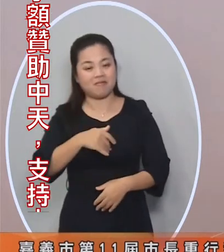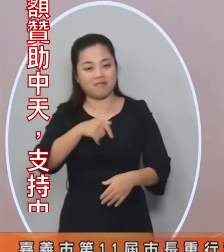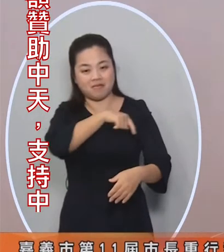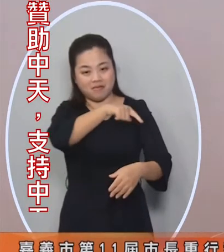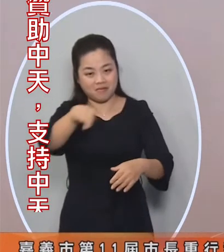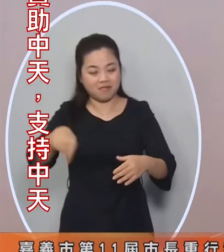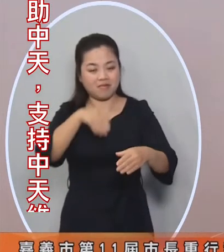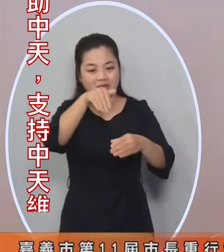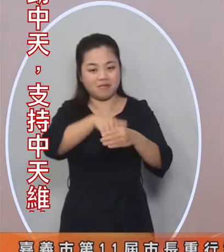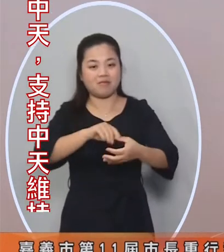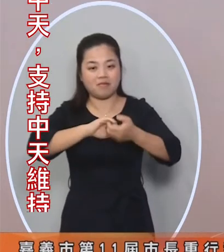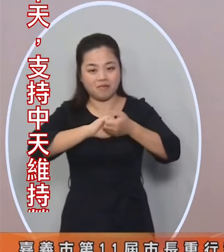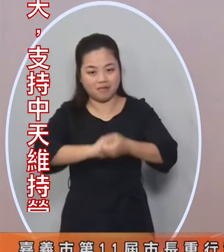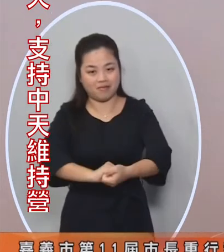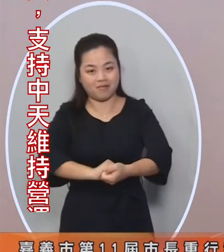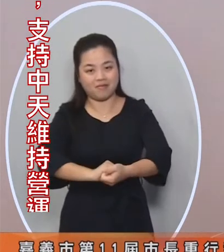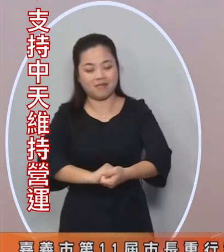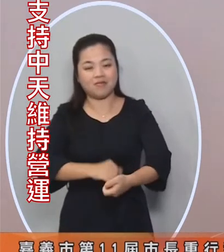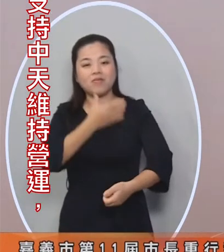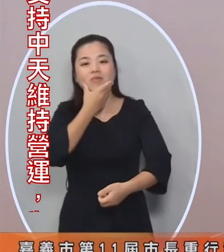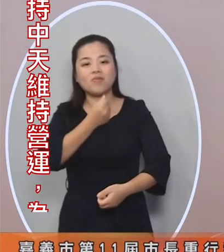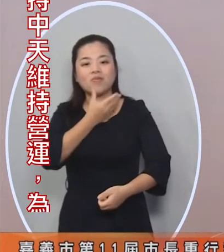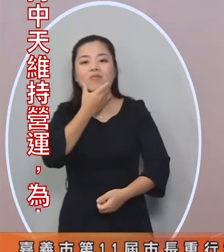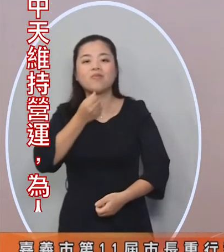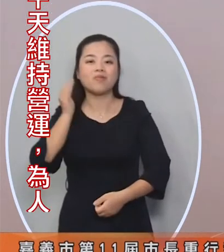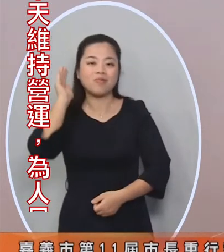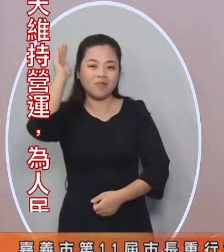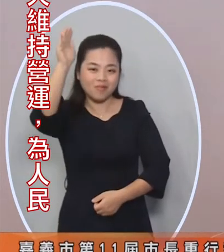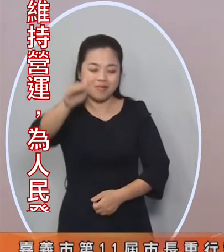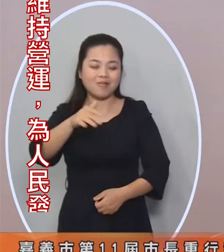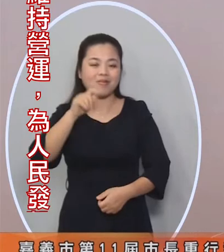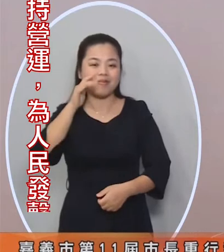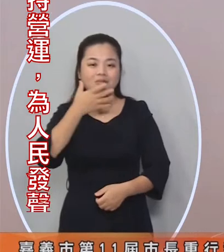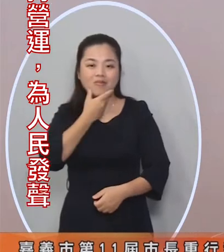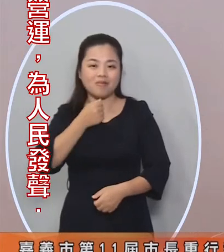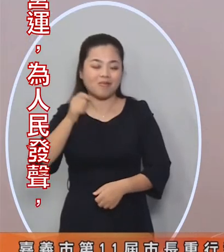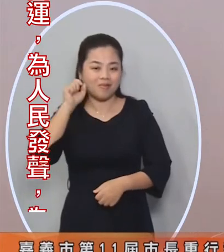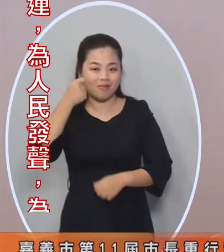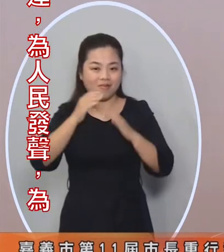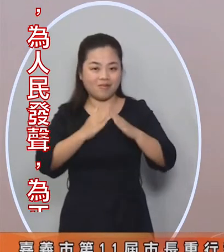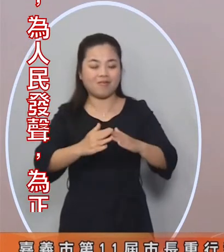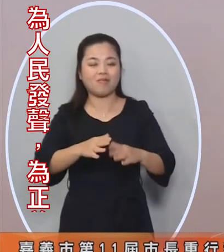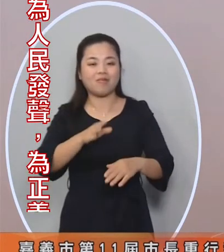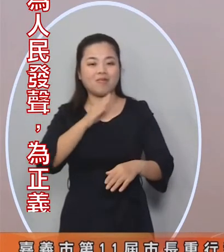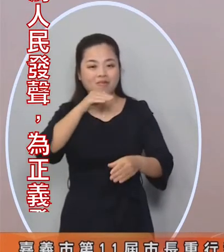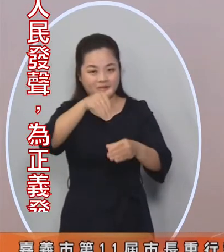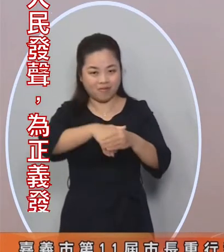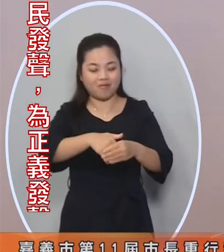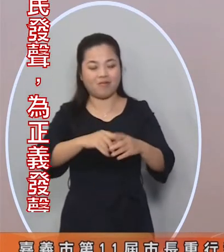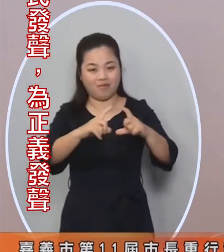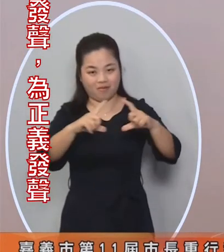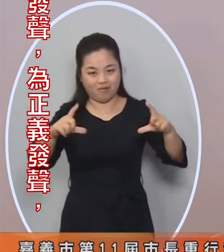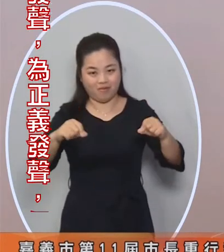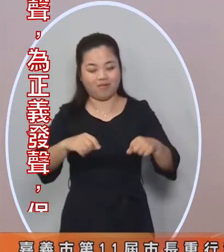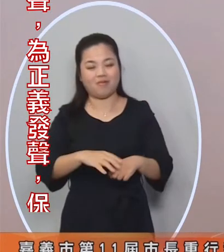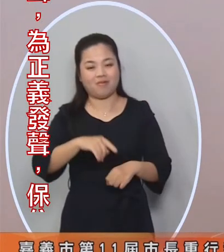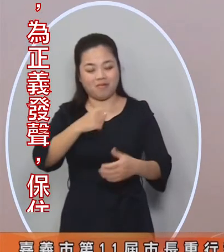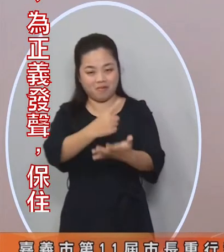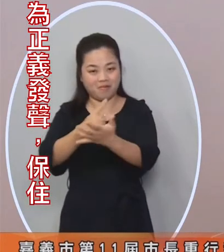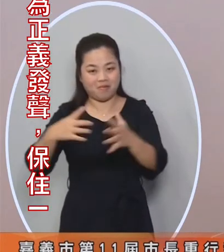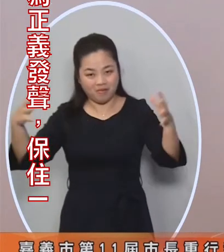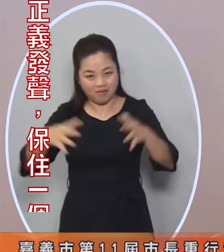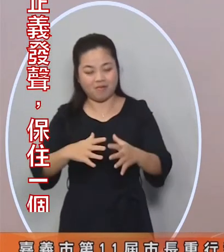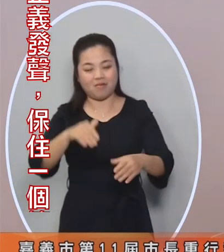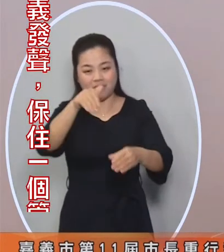票来决定我们幸福的未来，幸福的嘉义市就在我们的选票当中，大家出来投